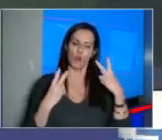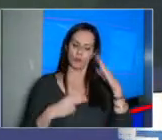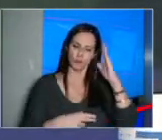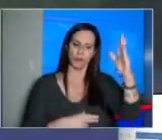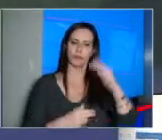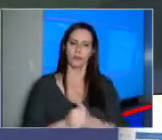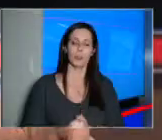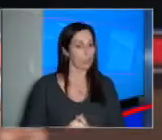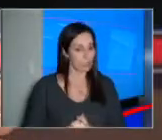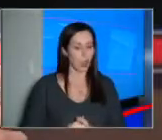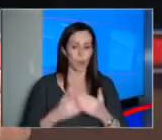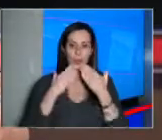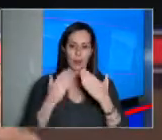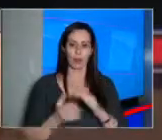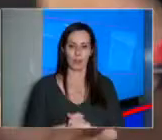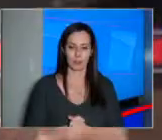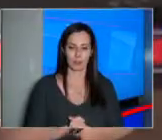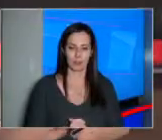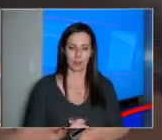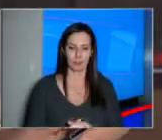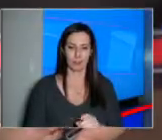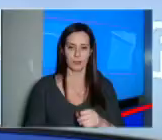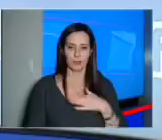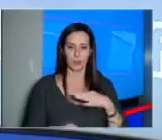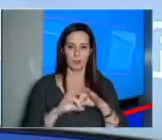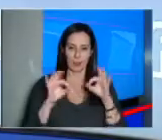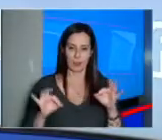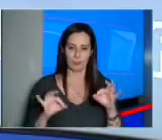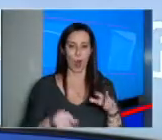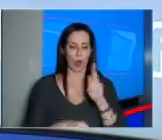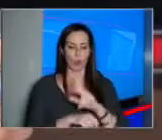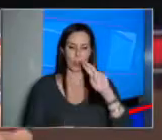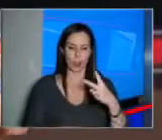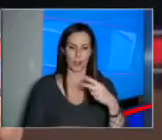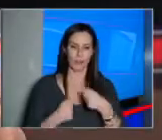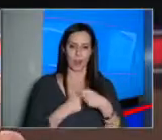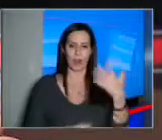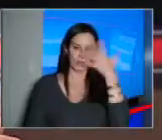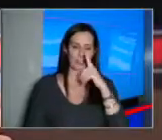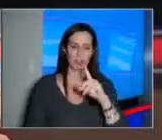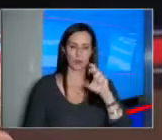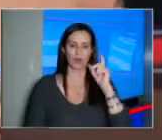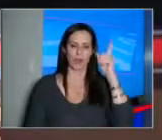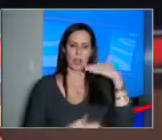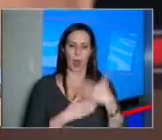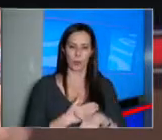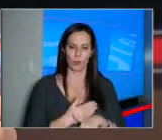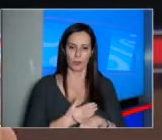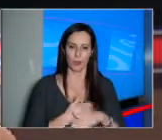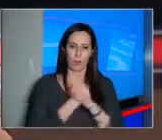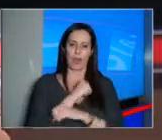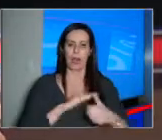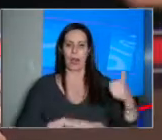הבאים. ספיר סלוצקר אמרן, תודה רבה לך, בהצלחה. אני רק אגיד, אנחנו מתחילים את הקורס השני על מאבק מזרחי ב-30 שנה האחרונות,